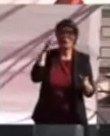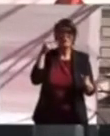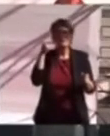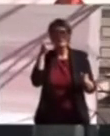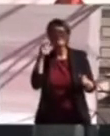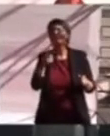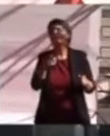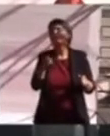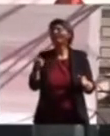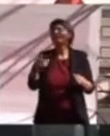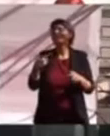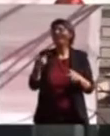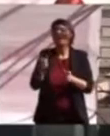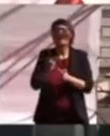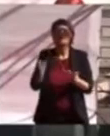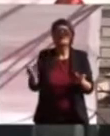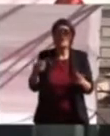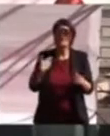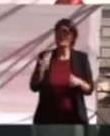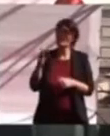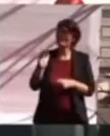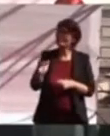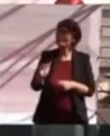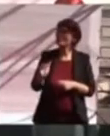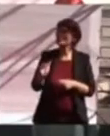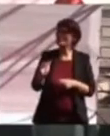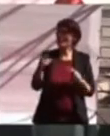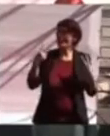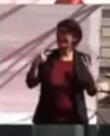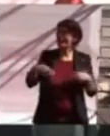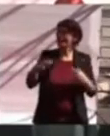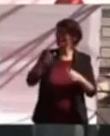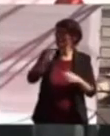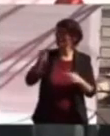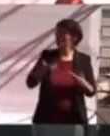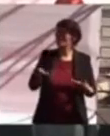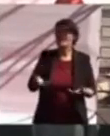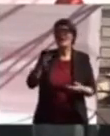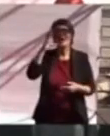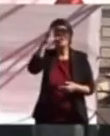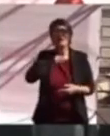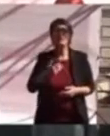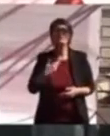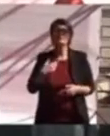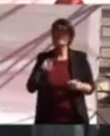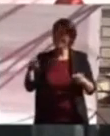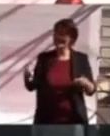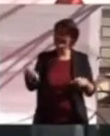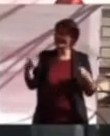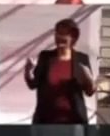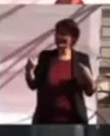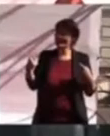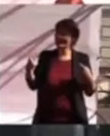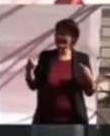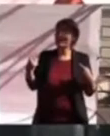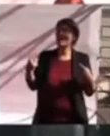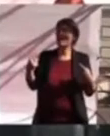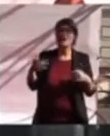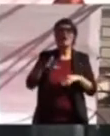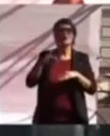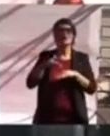capito fino in fondo che c'era una sfida grave che era arrivata a ciascuno di noi e bisognava risponde